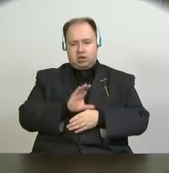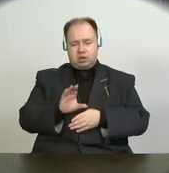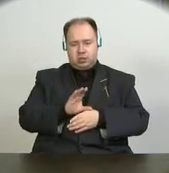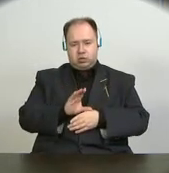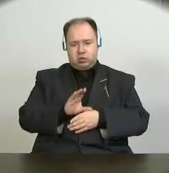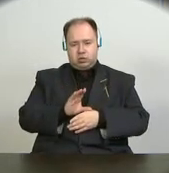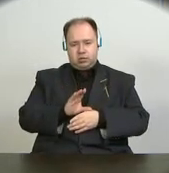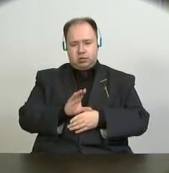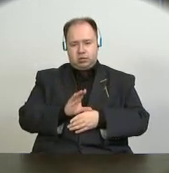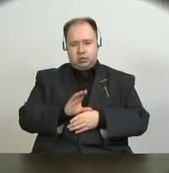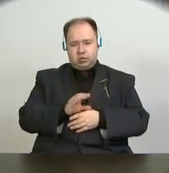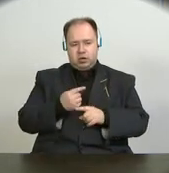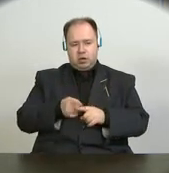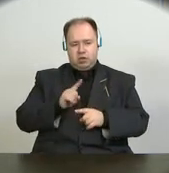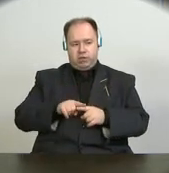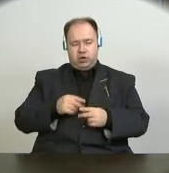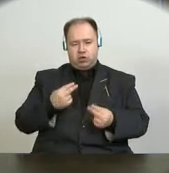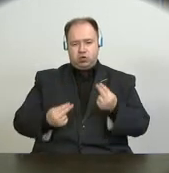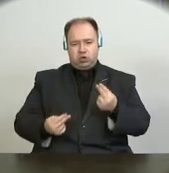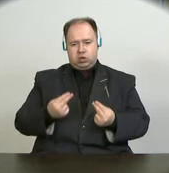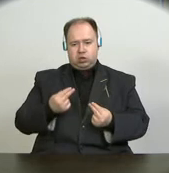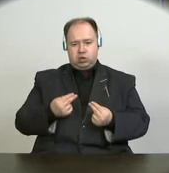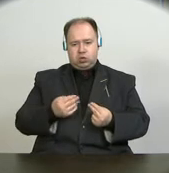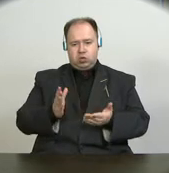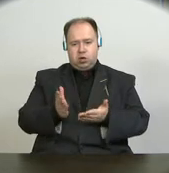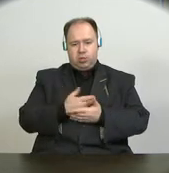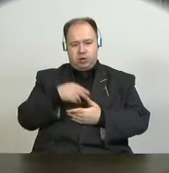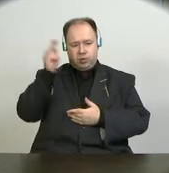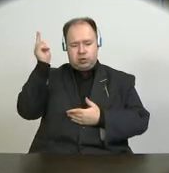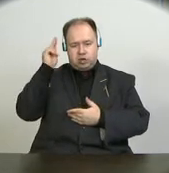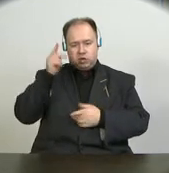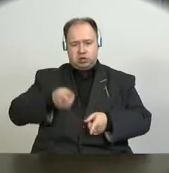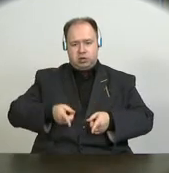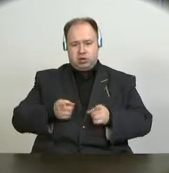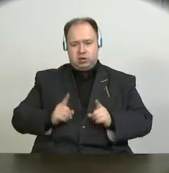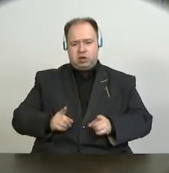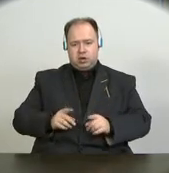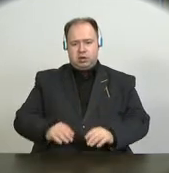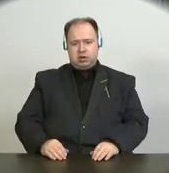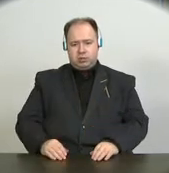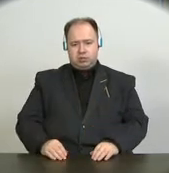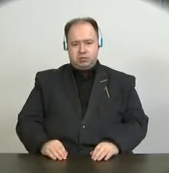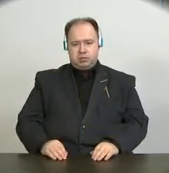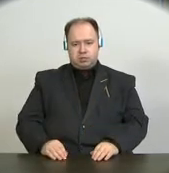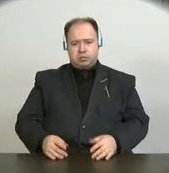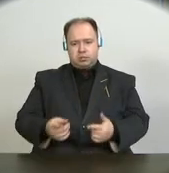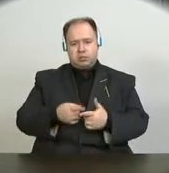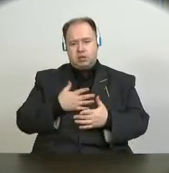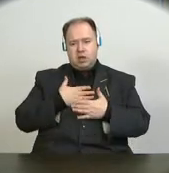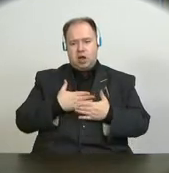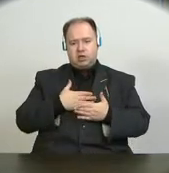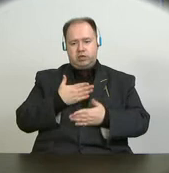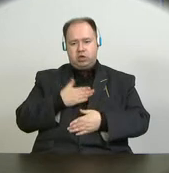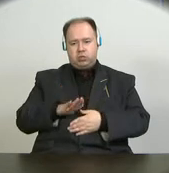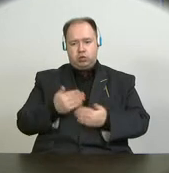компьютером в эту игру вы действительно приобретаете реальные навыки игры на гитаре или очень активно используя